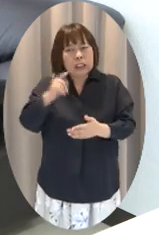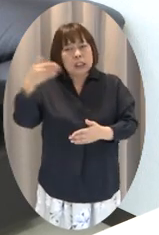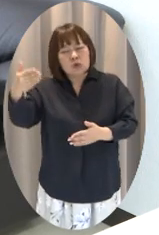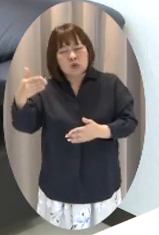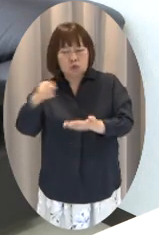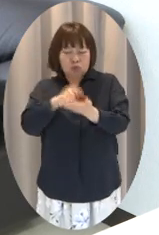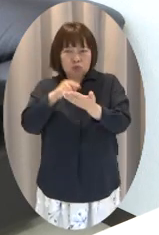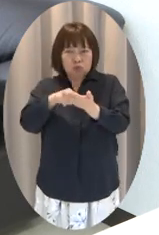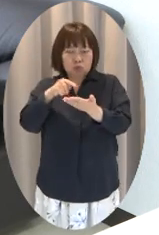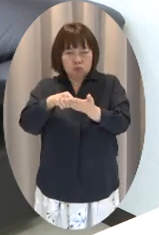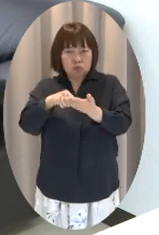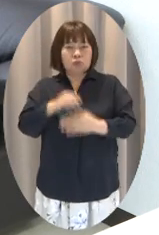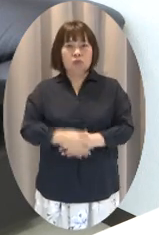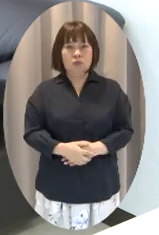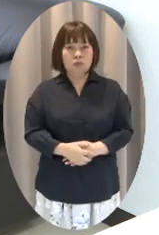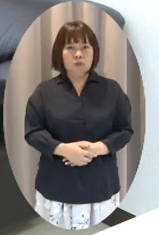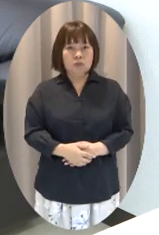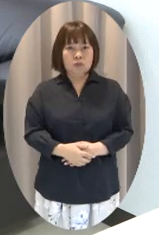119。